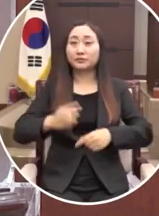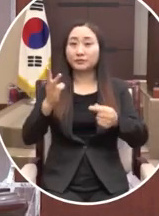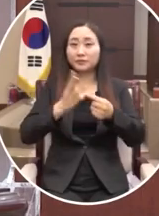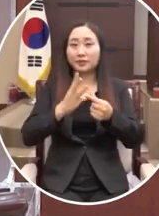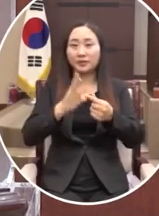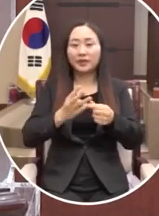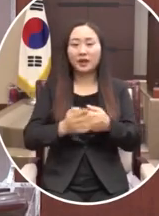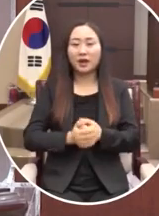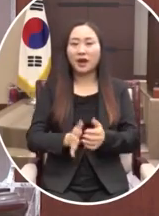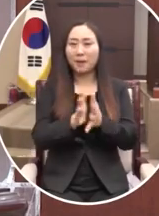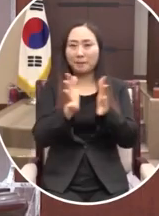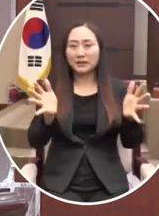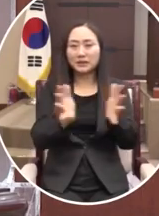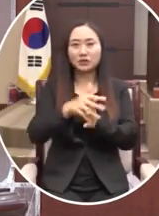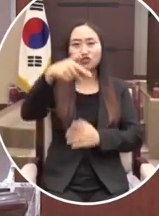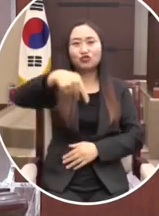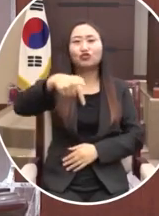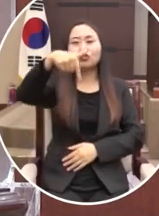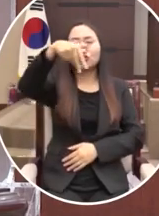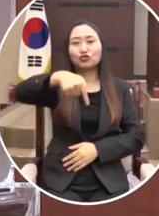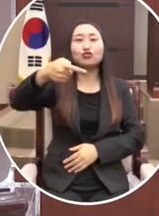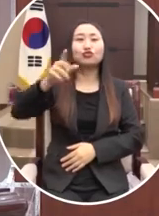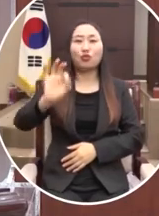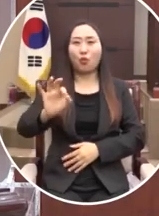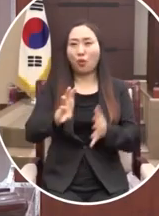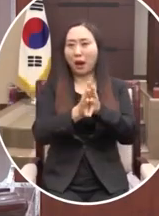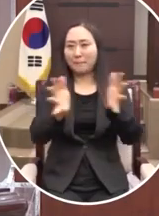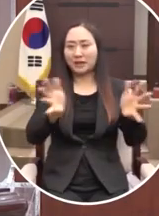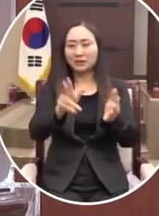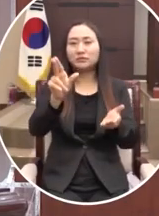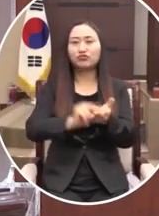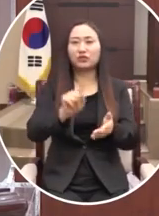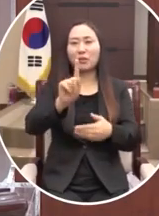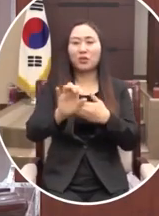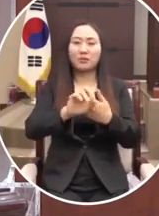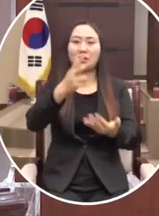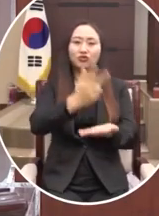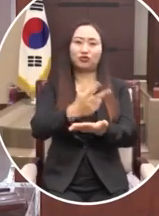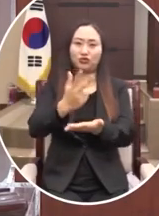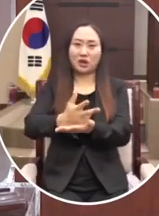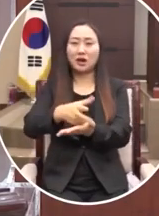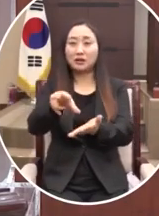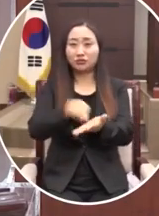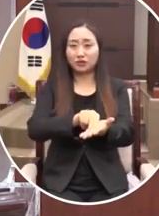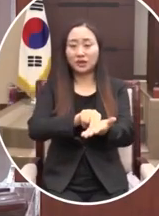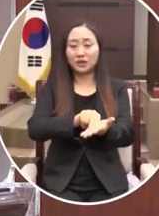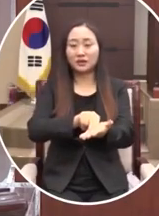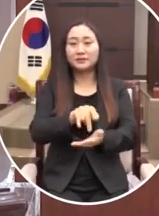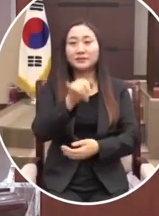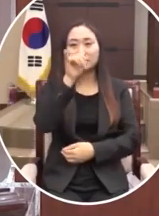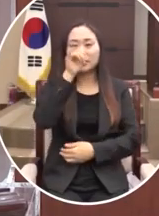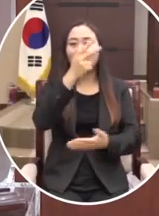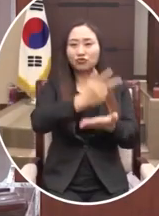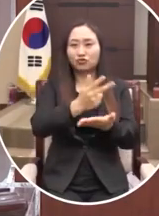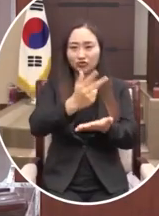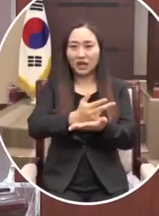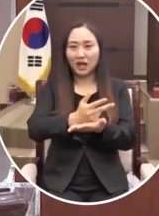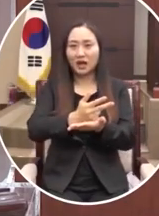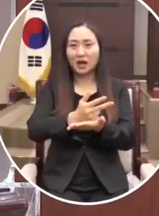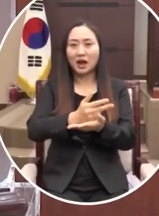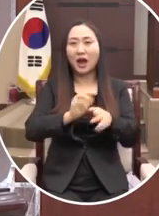노원구 주공단지들만의 특성인 고질적인 주차 문제가 갈등의 원인이었습니다. 주차